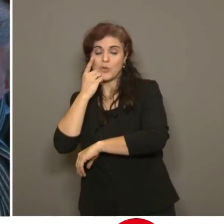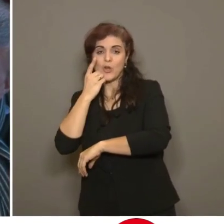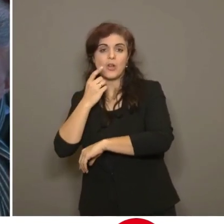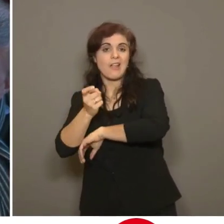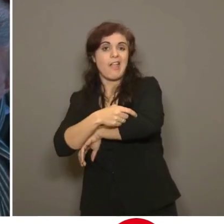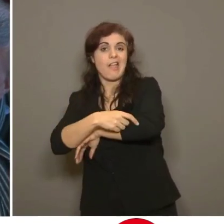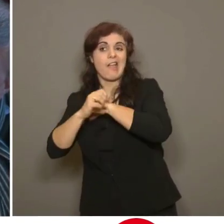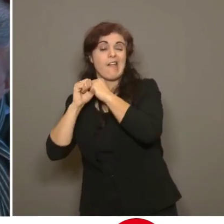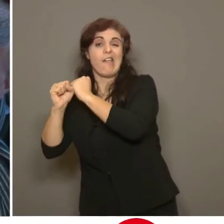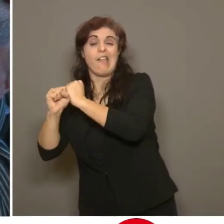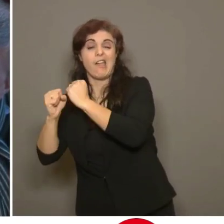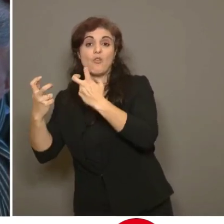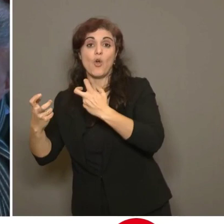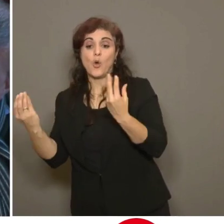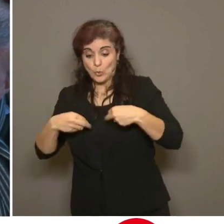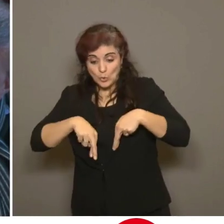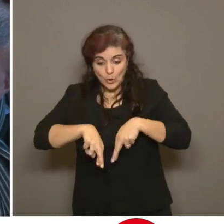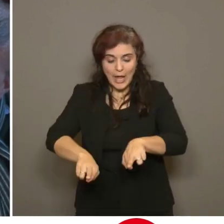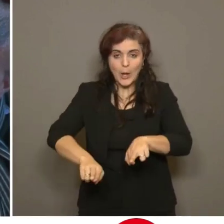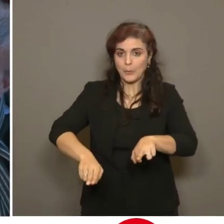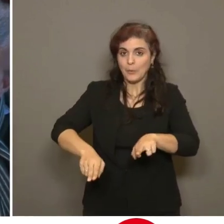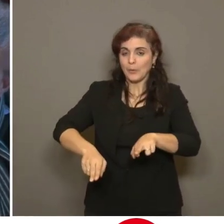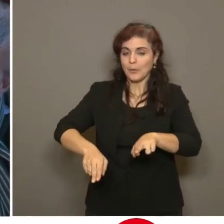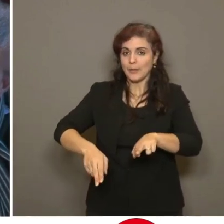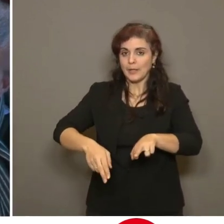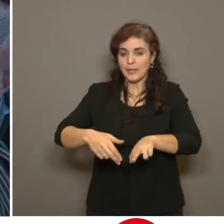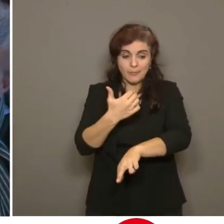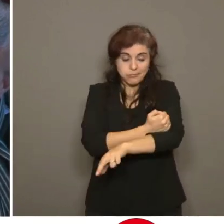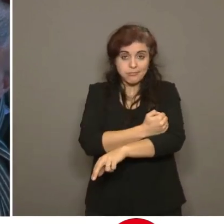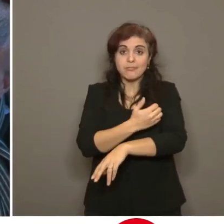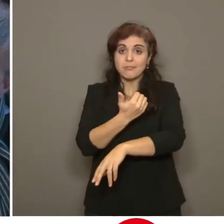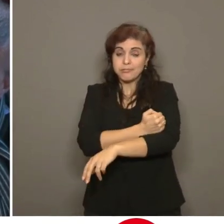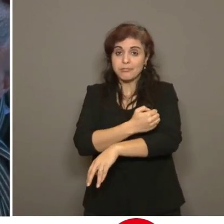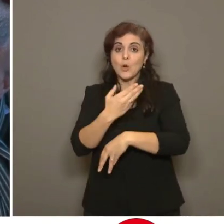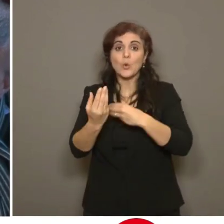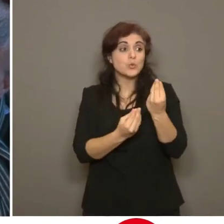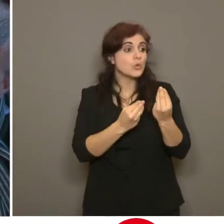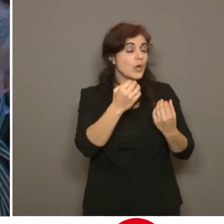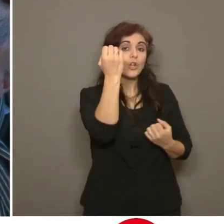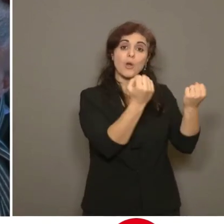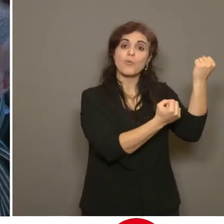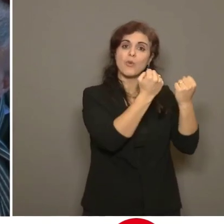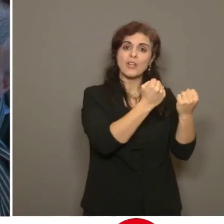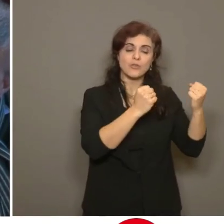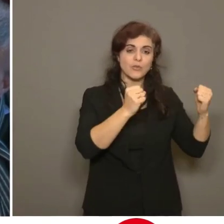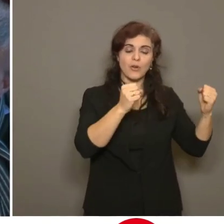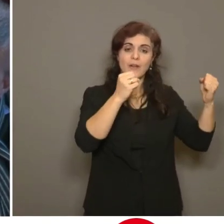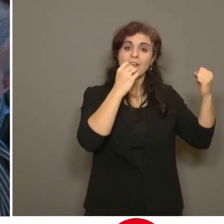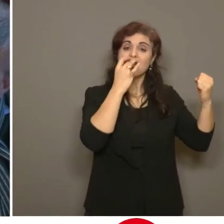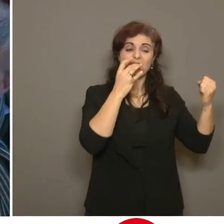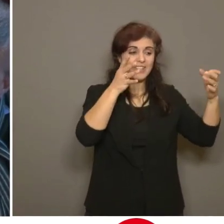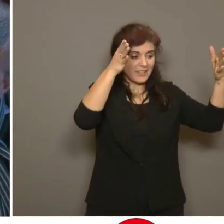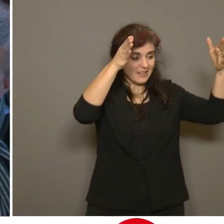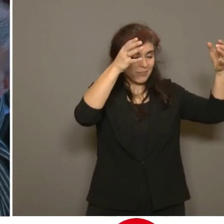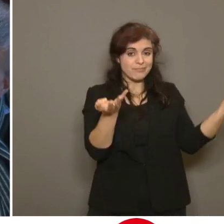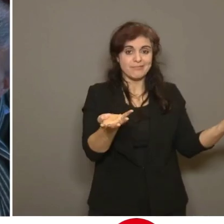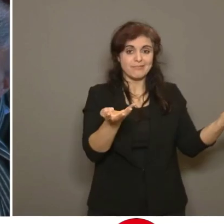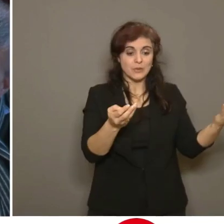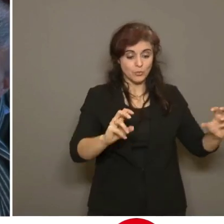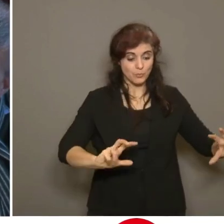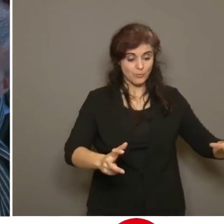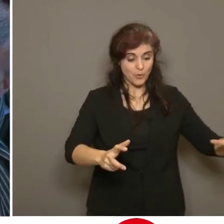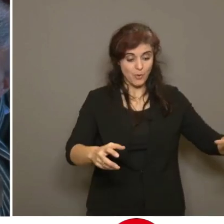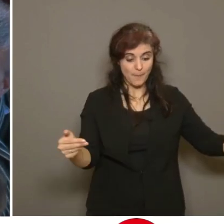la voie publique ou de découvrir des pneus crevés ou les vitres brisées de voitures quand nous avons miraculeusement réussi à les